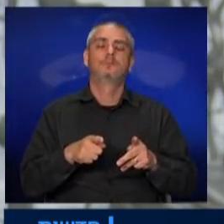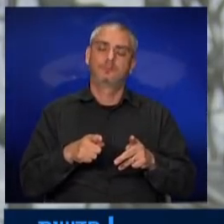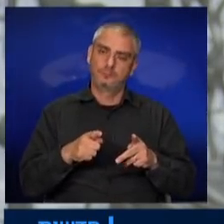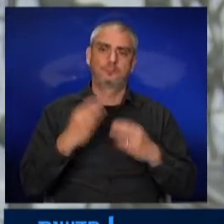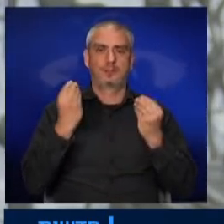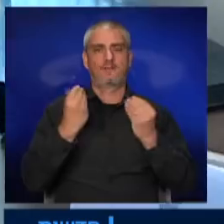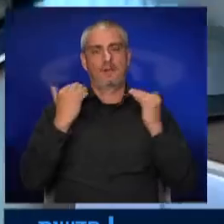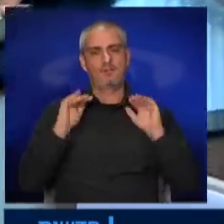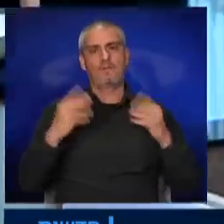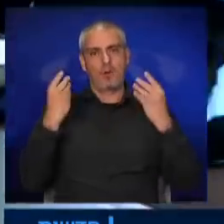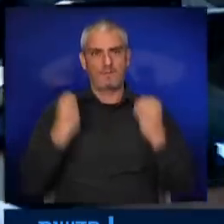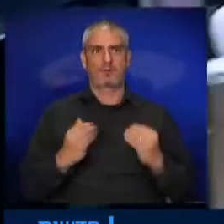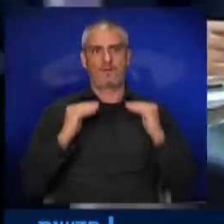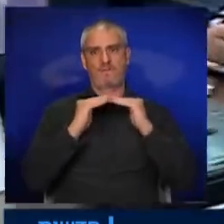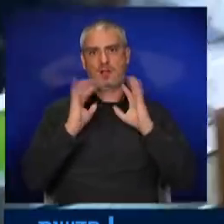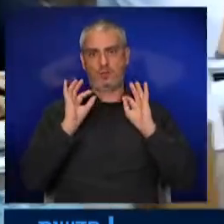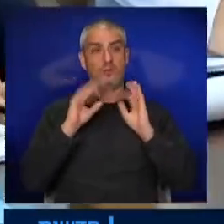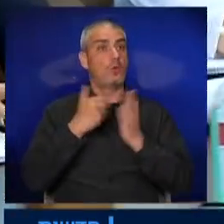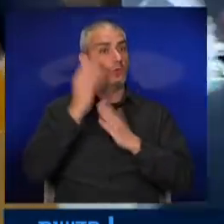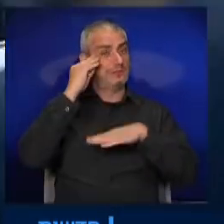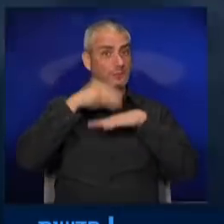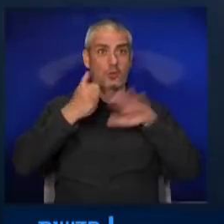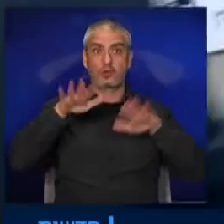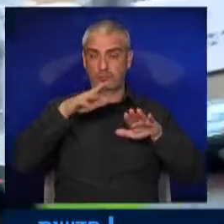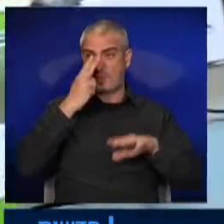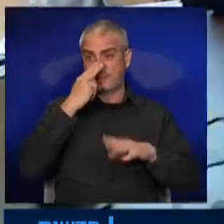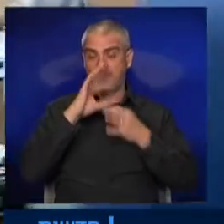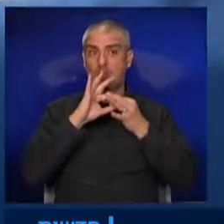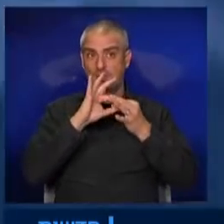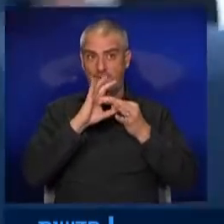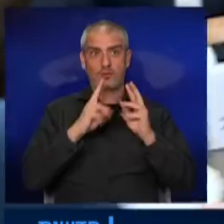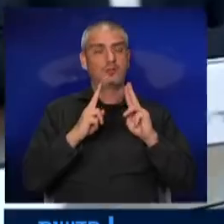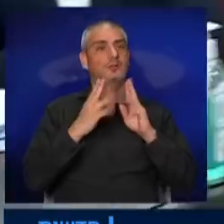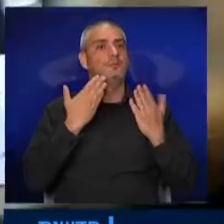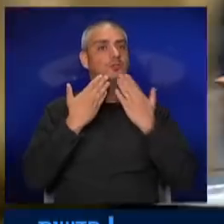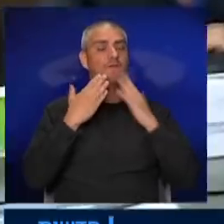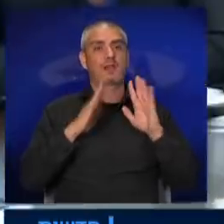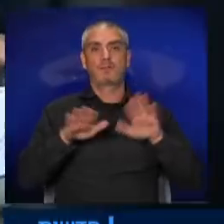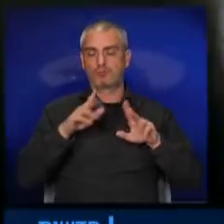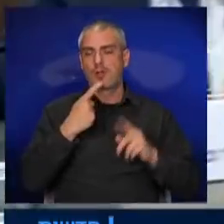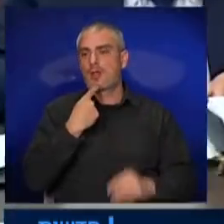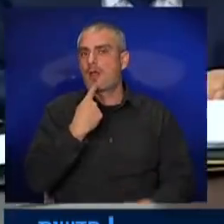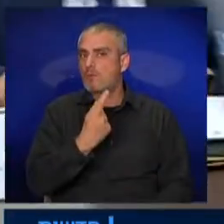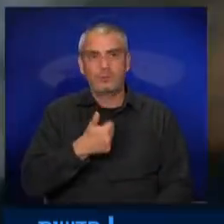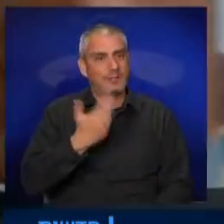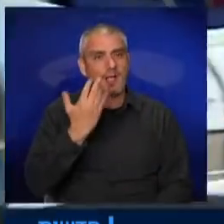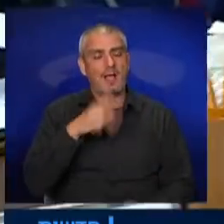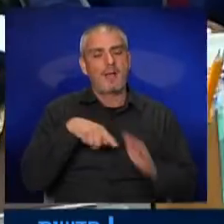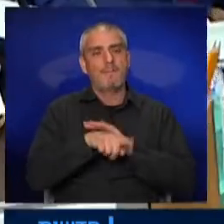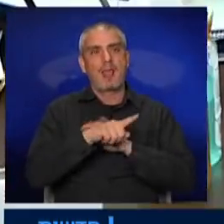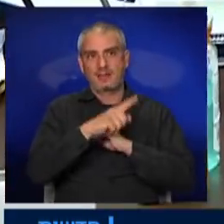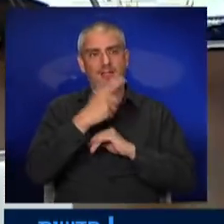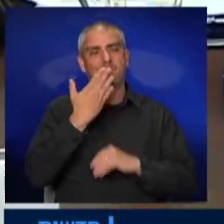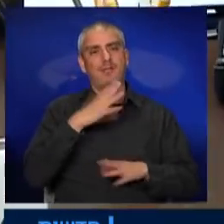מהלך מבורך וראוי. חוץ מהעדכון של ראש הממשלה על ניסיונות התיווך, בישיבת הממשלה עסקו השרים בשאלה כמה פליטים אוקראינים